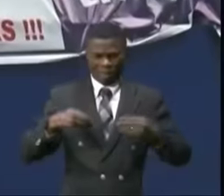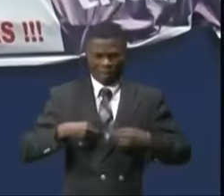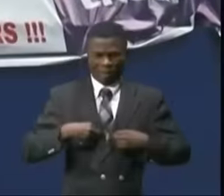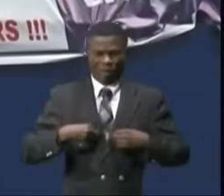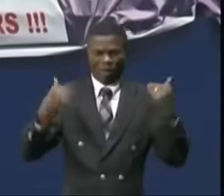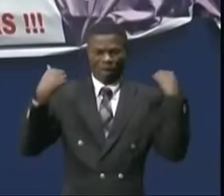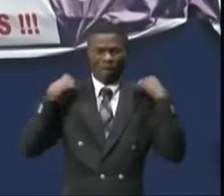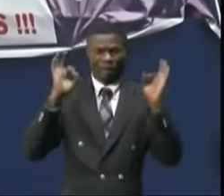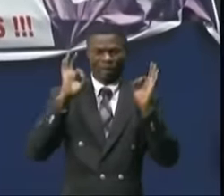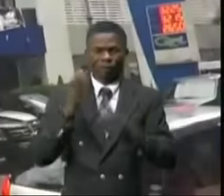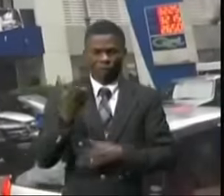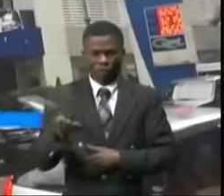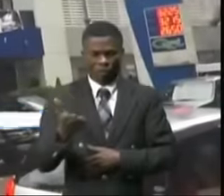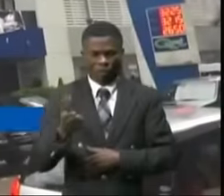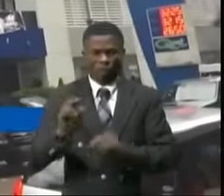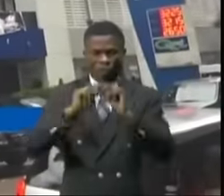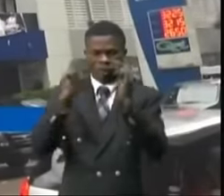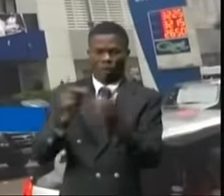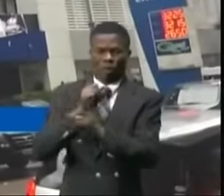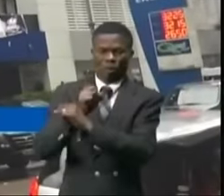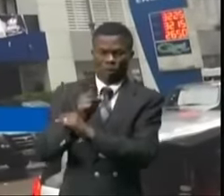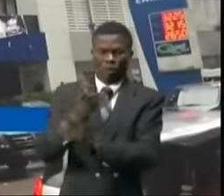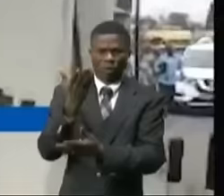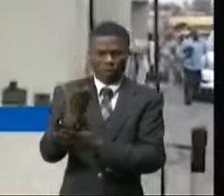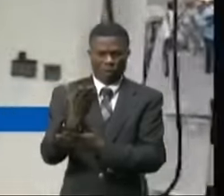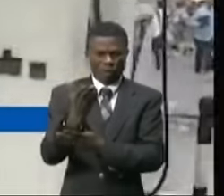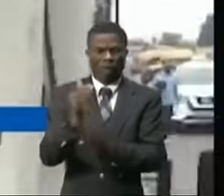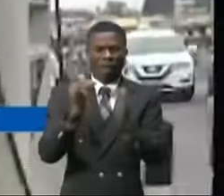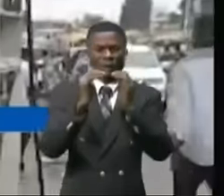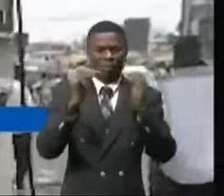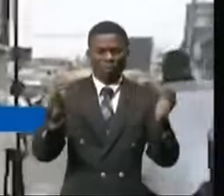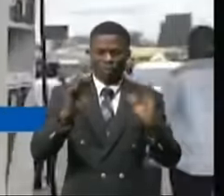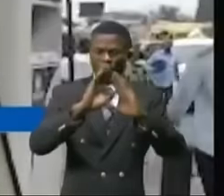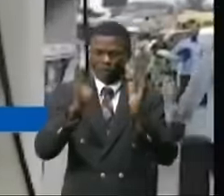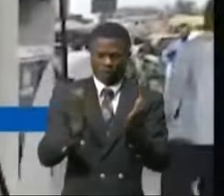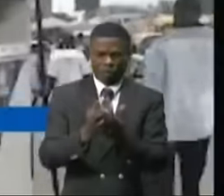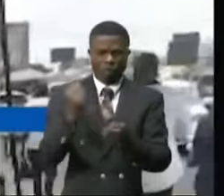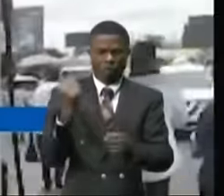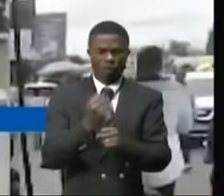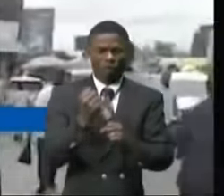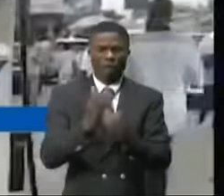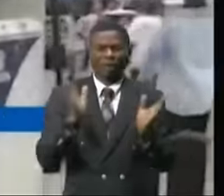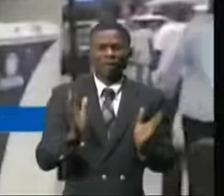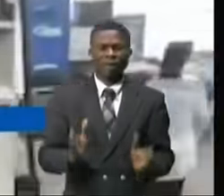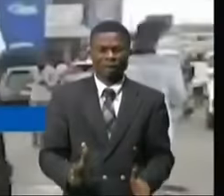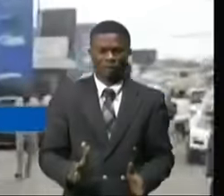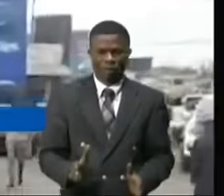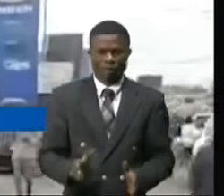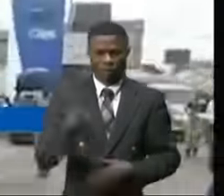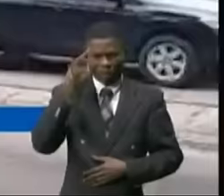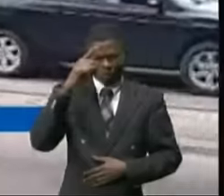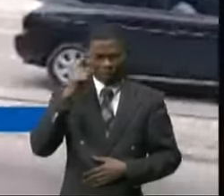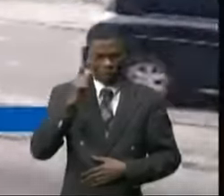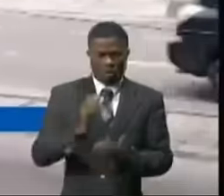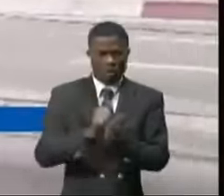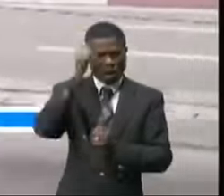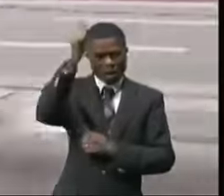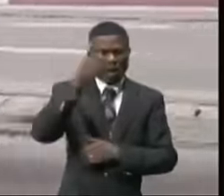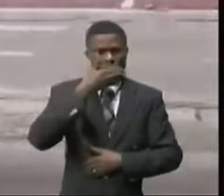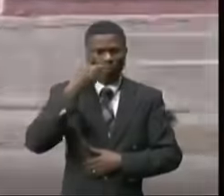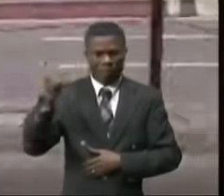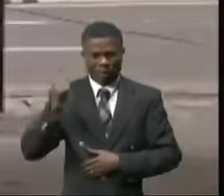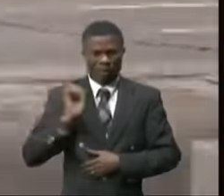général. L'intersyndical tient un climat apaisé au sein de Engen RDC pour un avenir meilleur